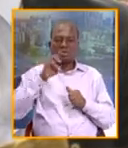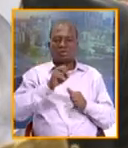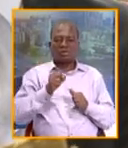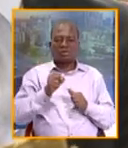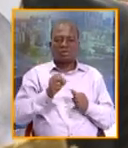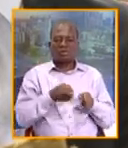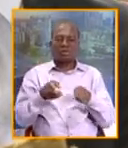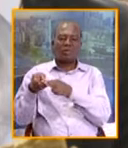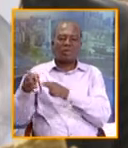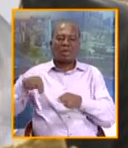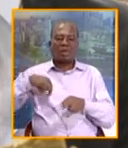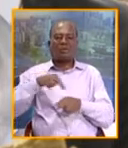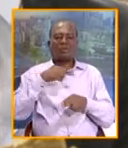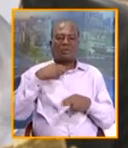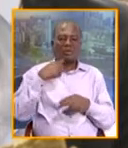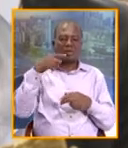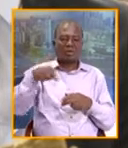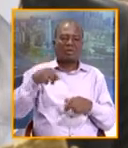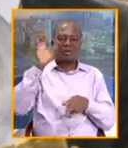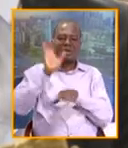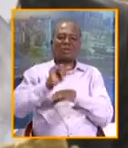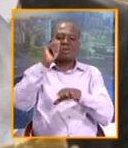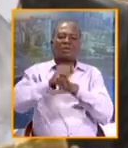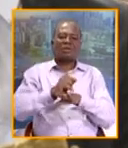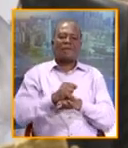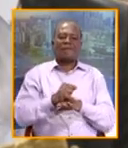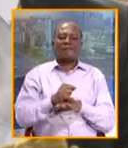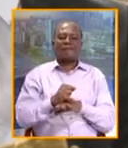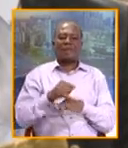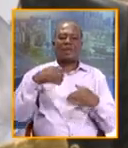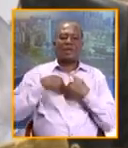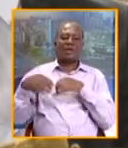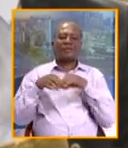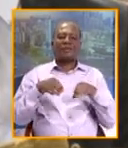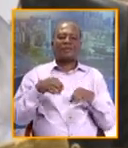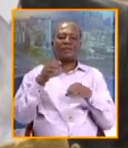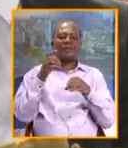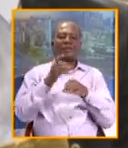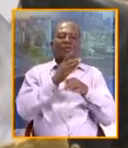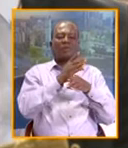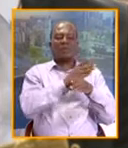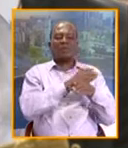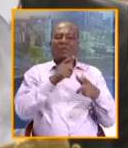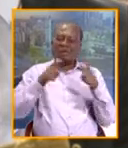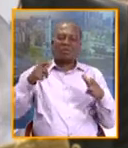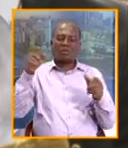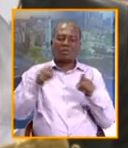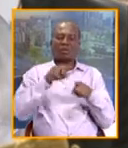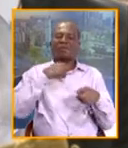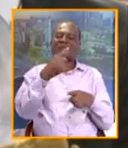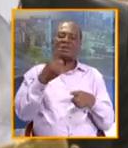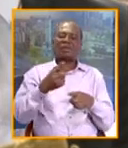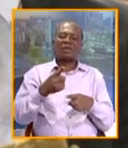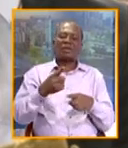le nous considérons que la côte d'ivoire a fait des progrès énormes comme vous l'avez indiqué